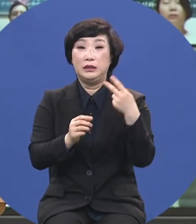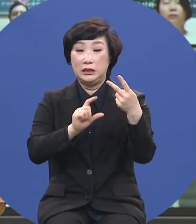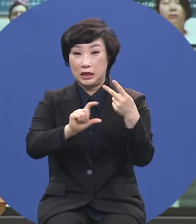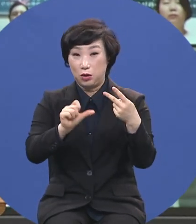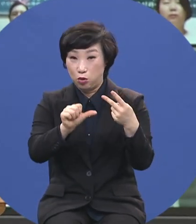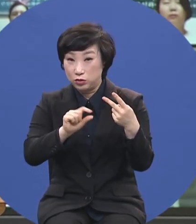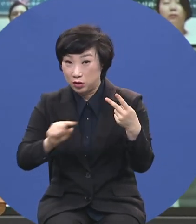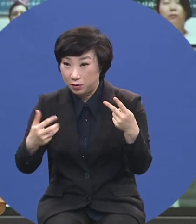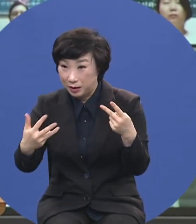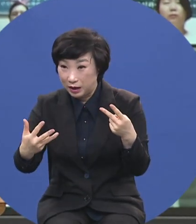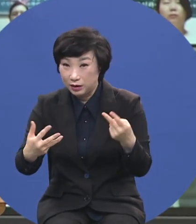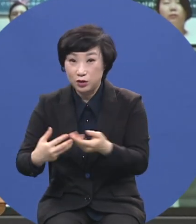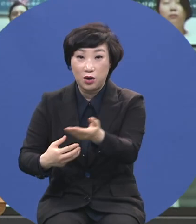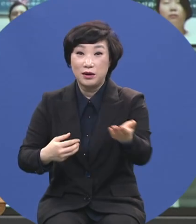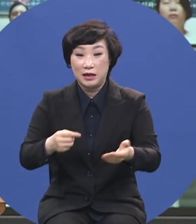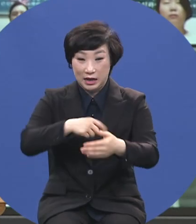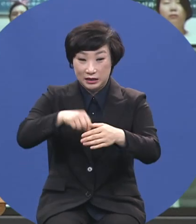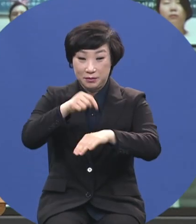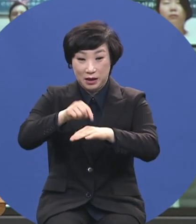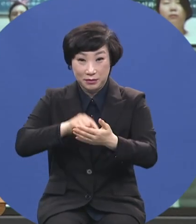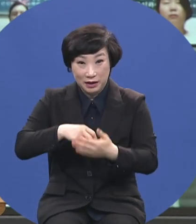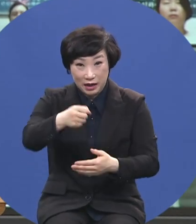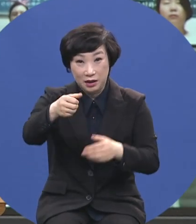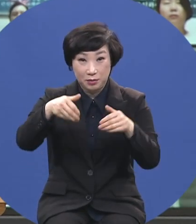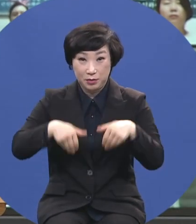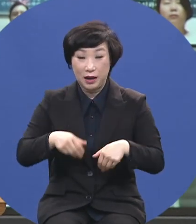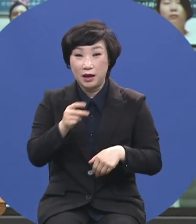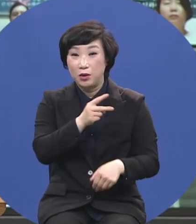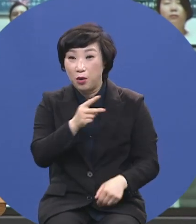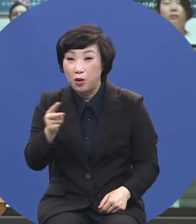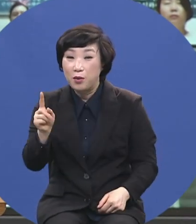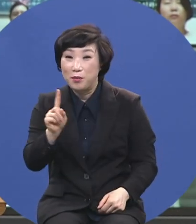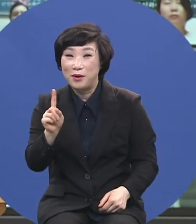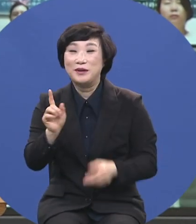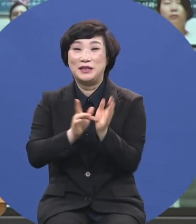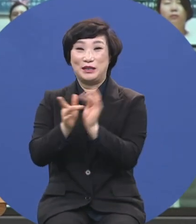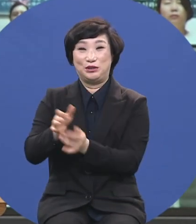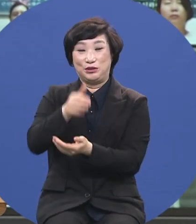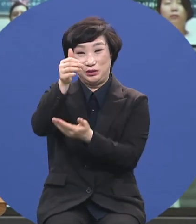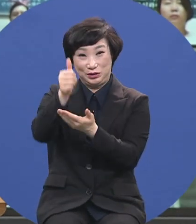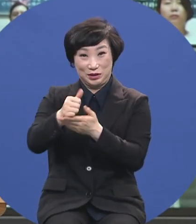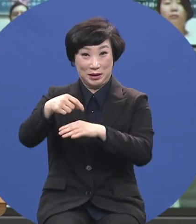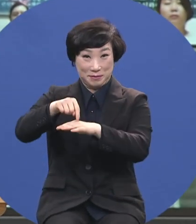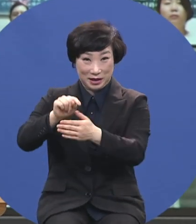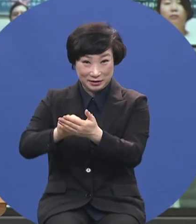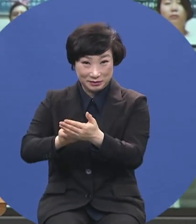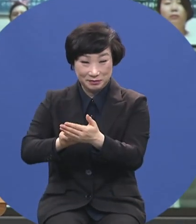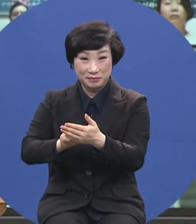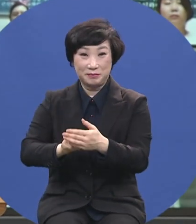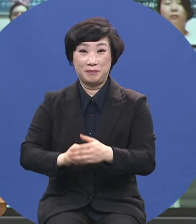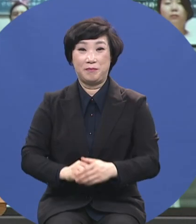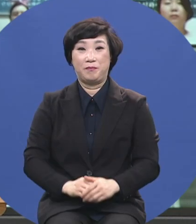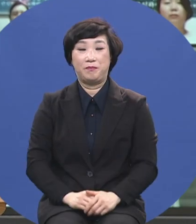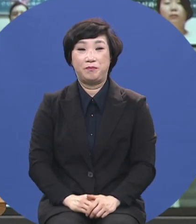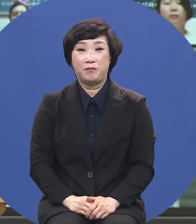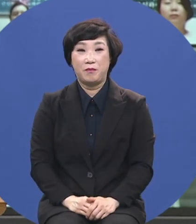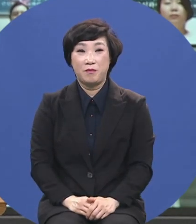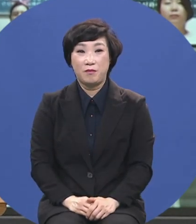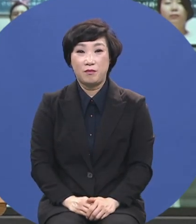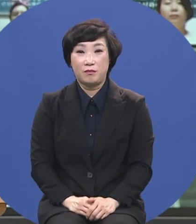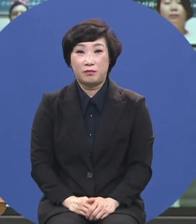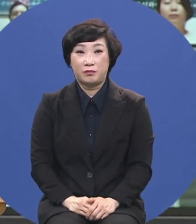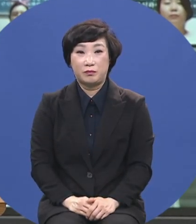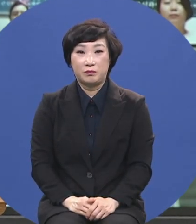너희 안에 이 마음을 품으라. 곧 그리스도 예수의